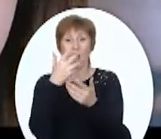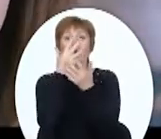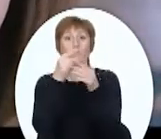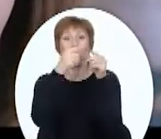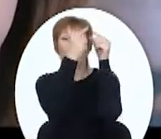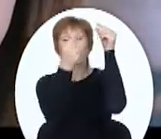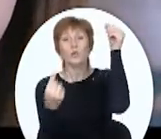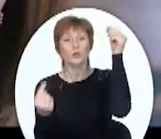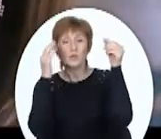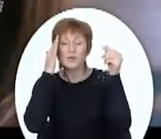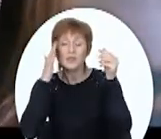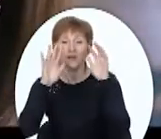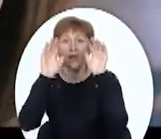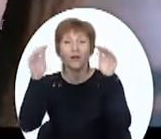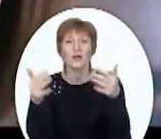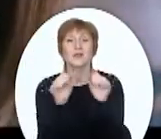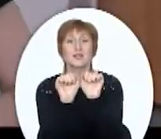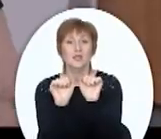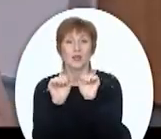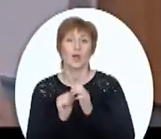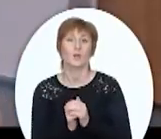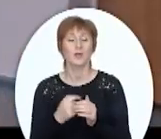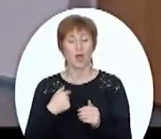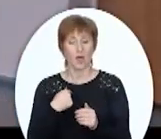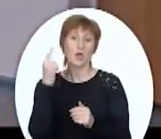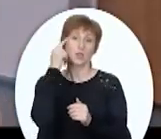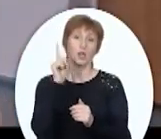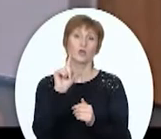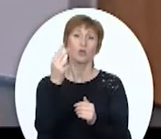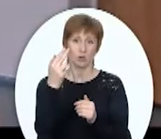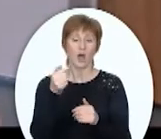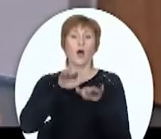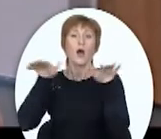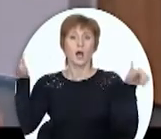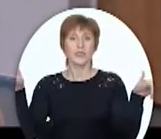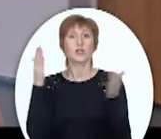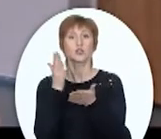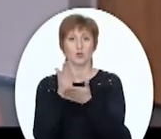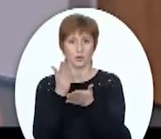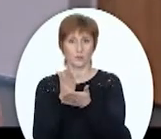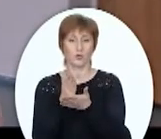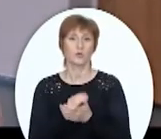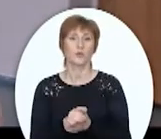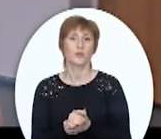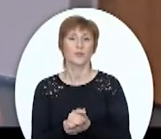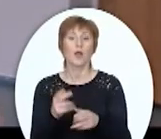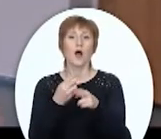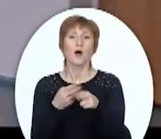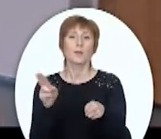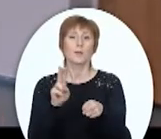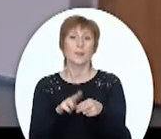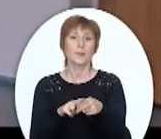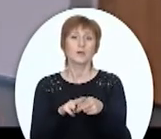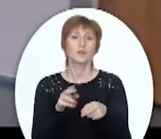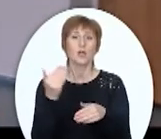луч одеваю, защищаю. Я считаю, да, что ангелы существуют, вот, потому